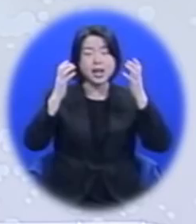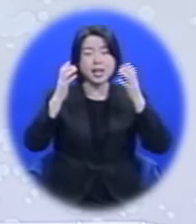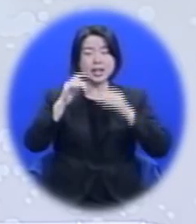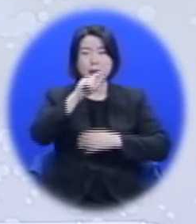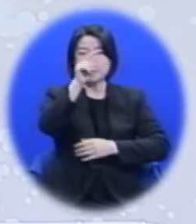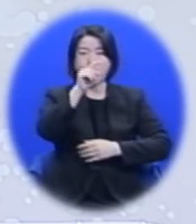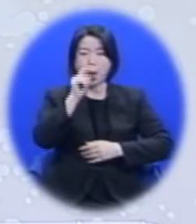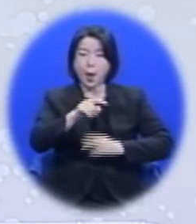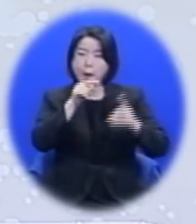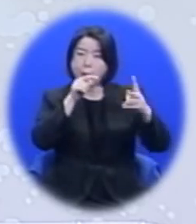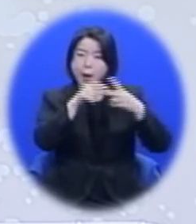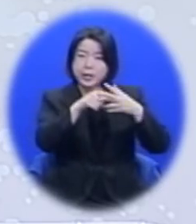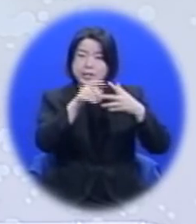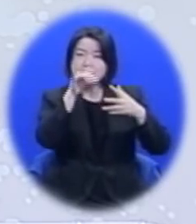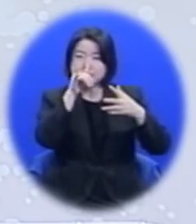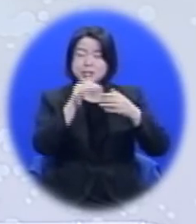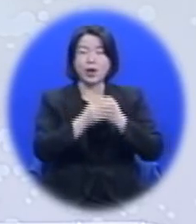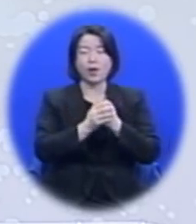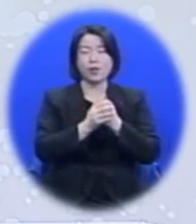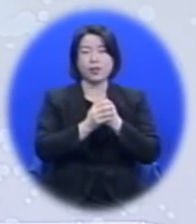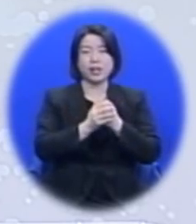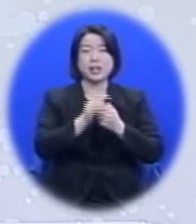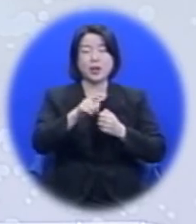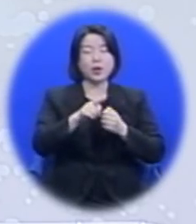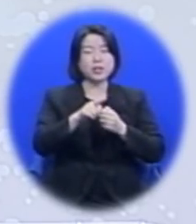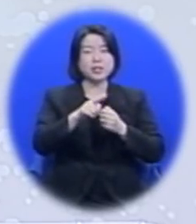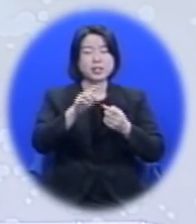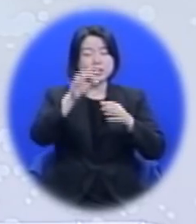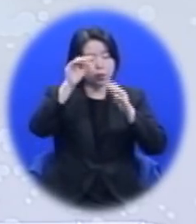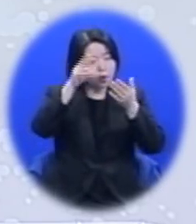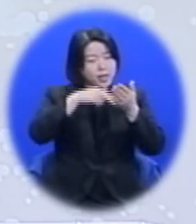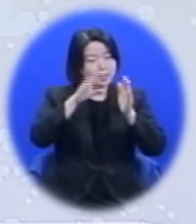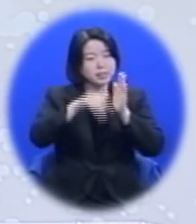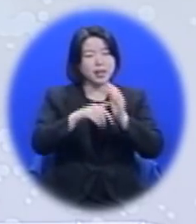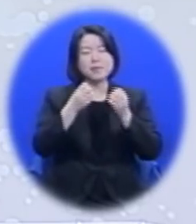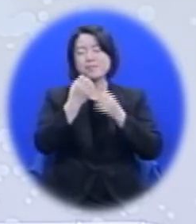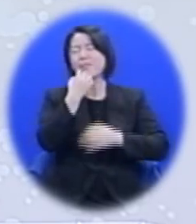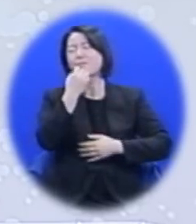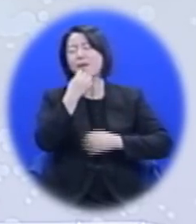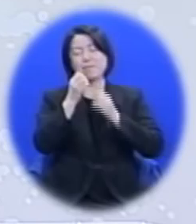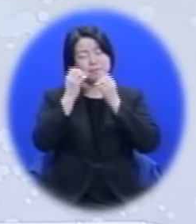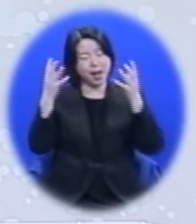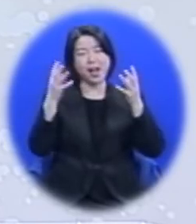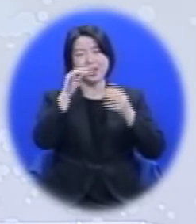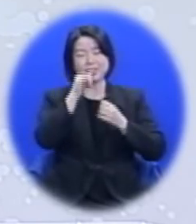성경 퀴즈. 거기서 그냥 빵 터졌어요.